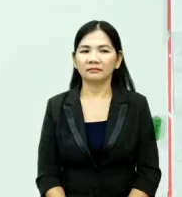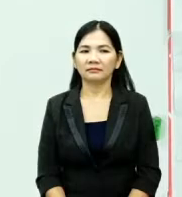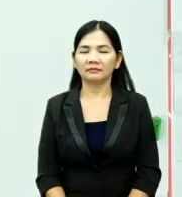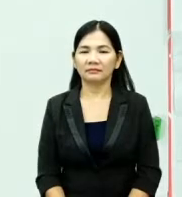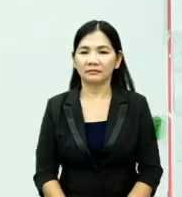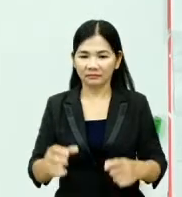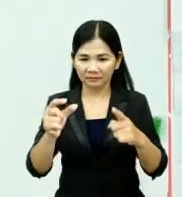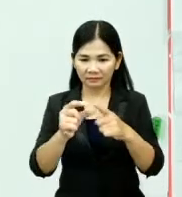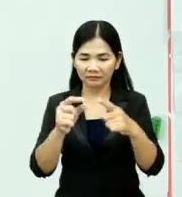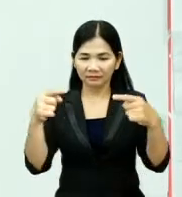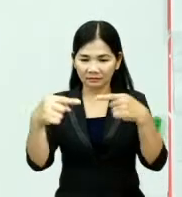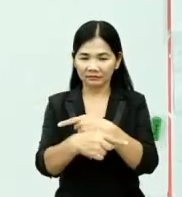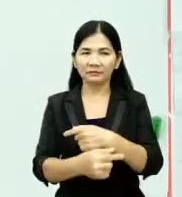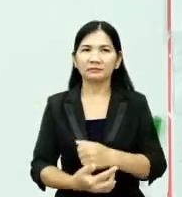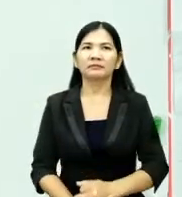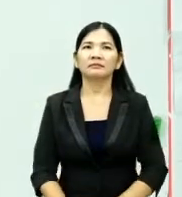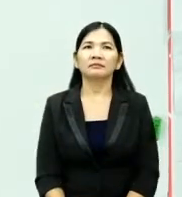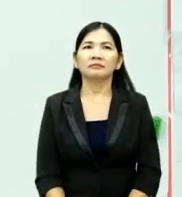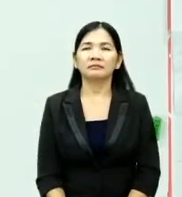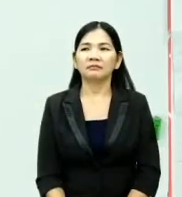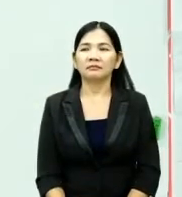tời nè cứ sẽ bằng hai con